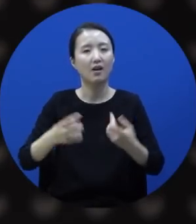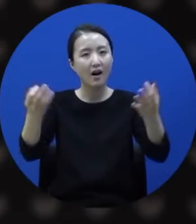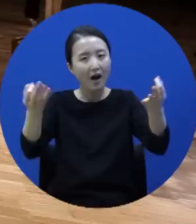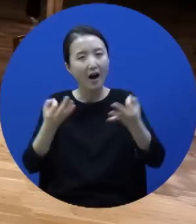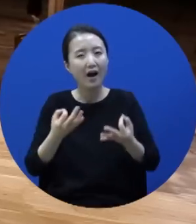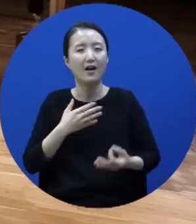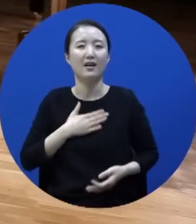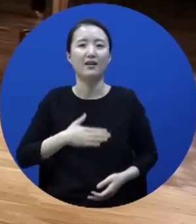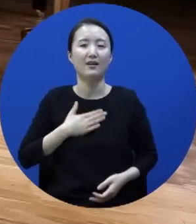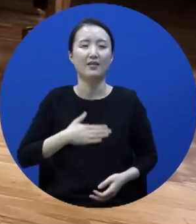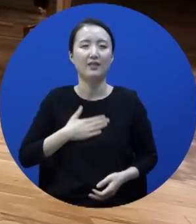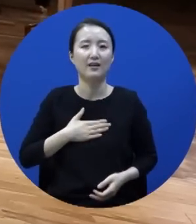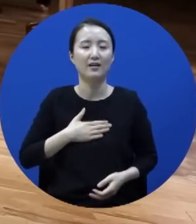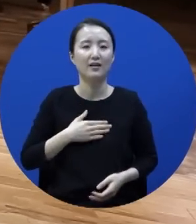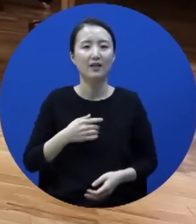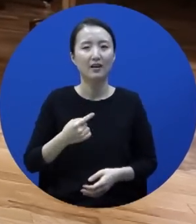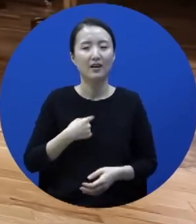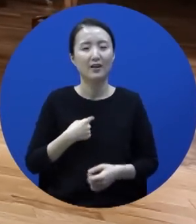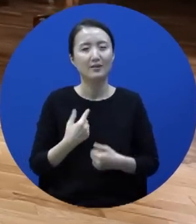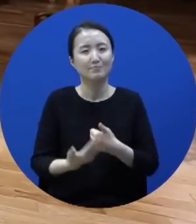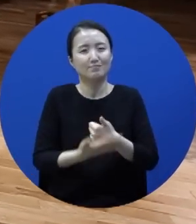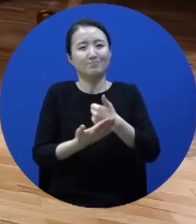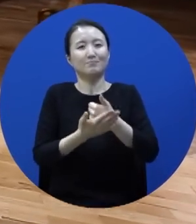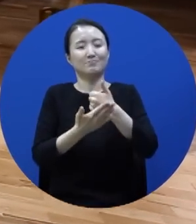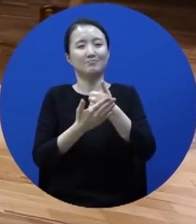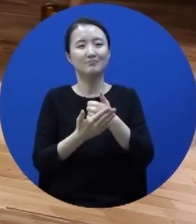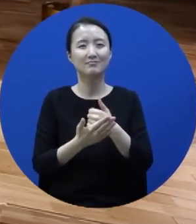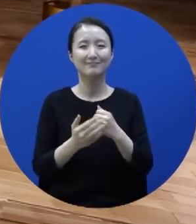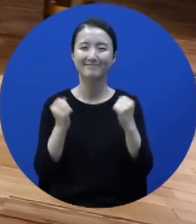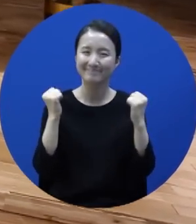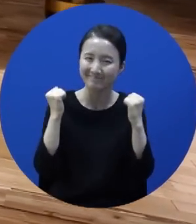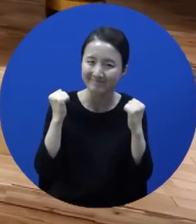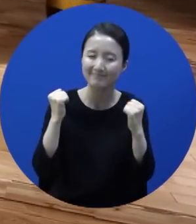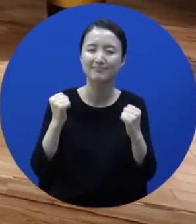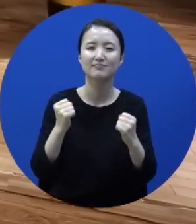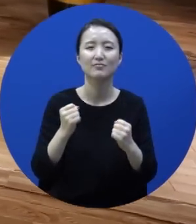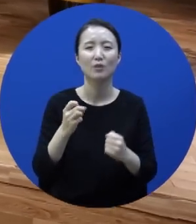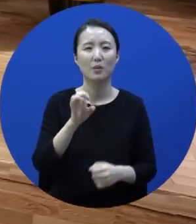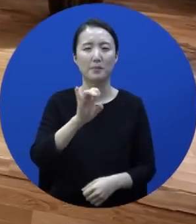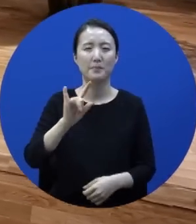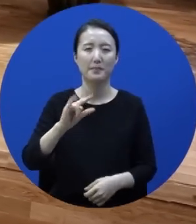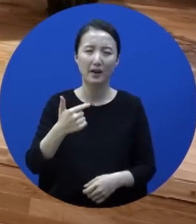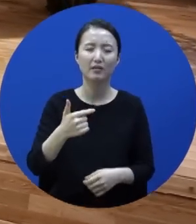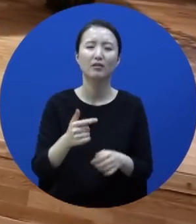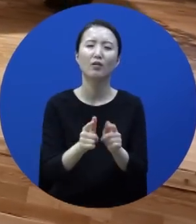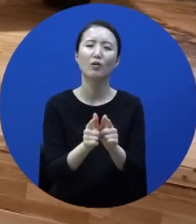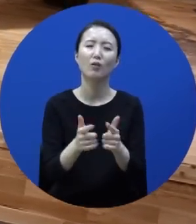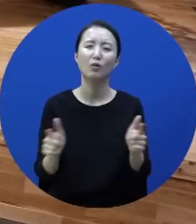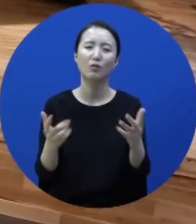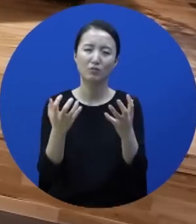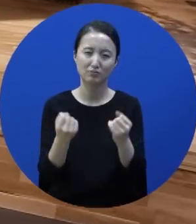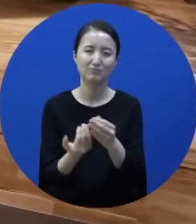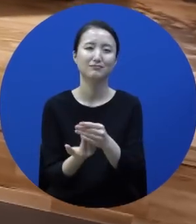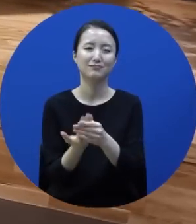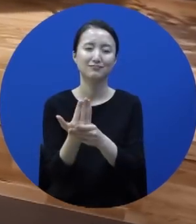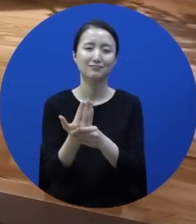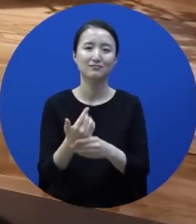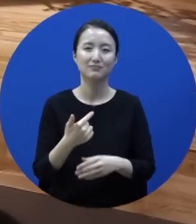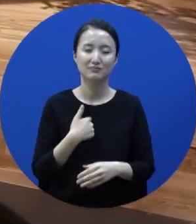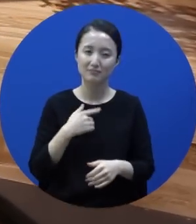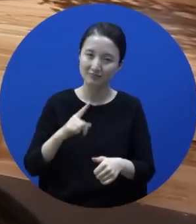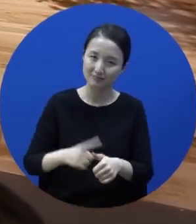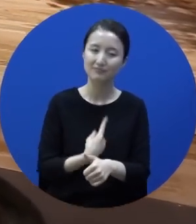이제 지금까지 배워온 저의 29살까지 13가지의 경험들이 모여 정말 기록을 통해서 성장할 수 있는 브랜드가